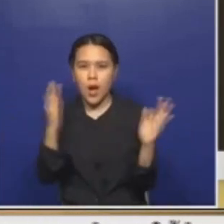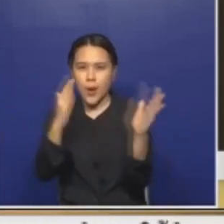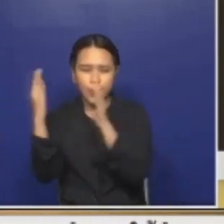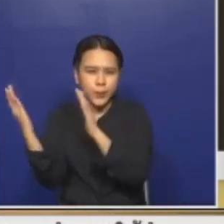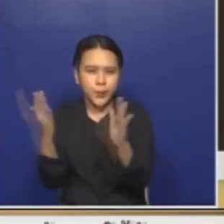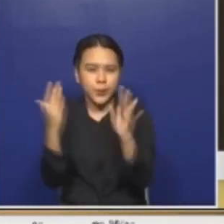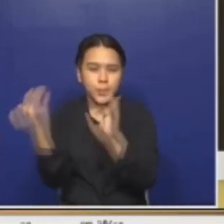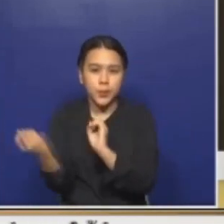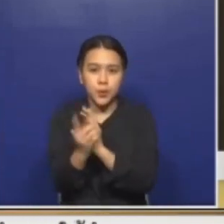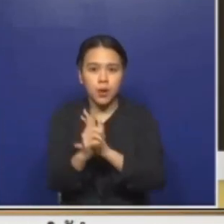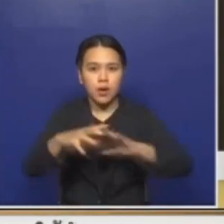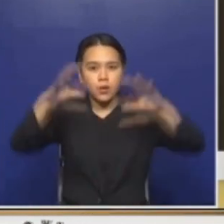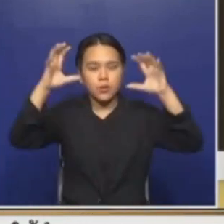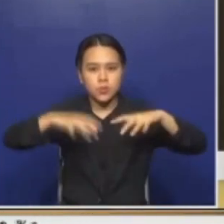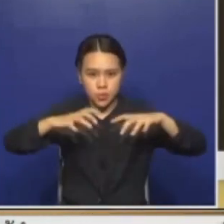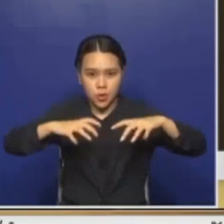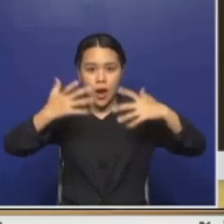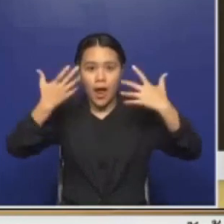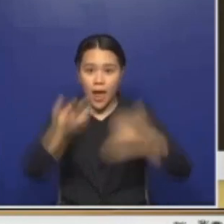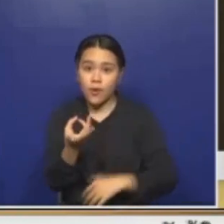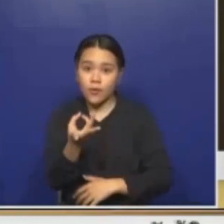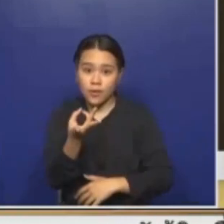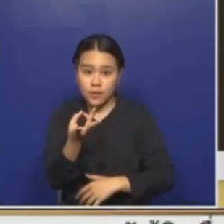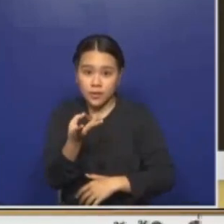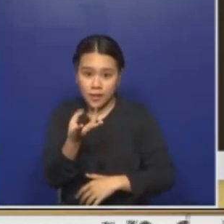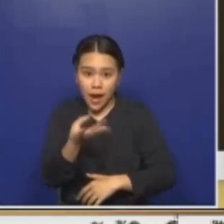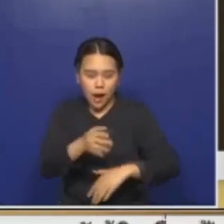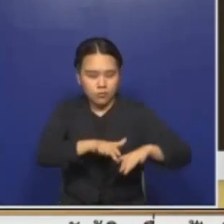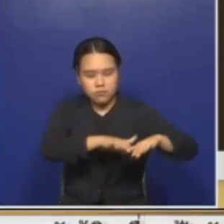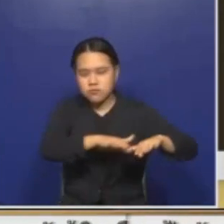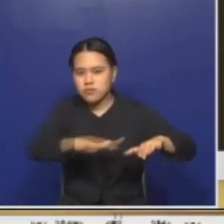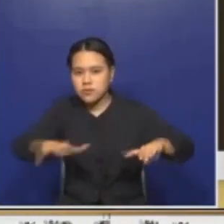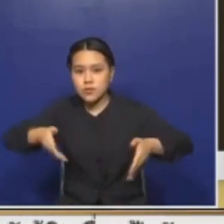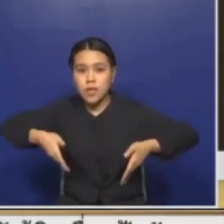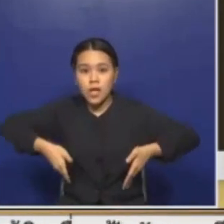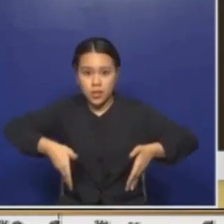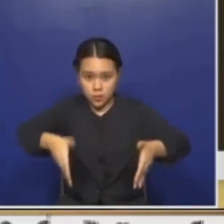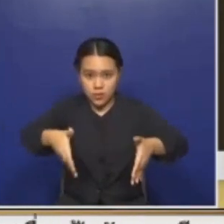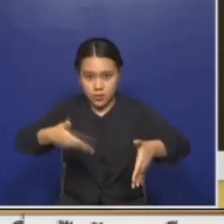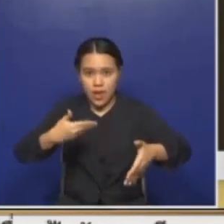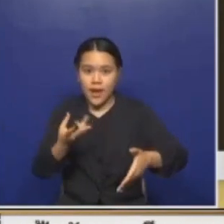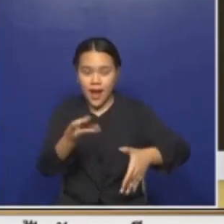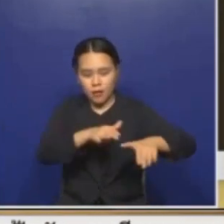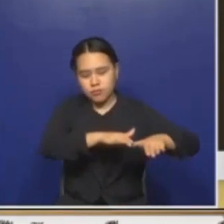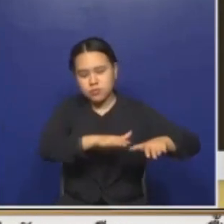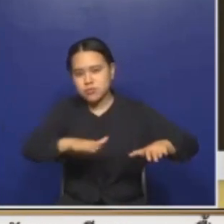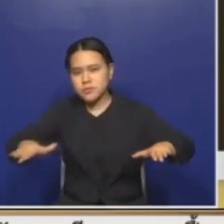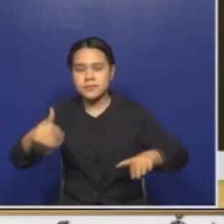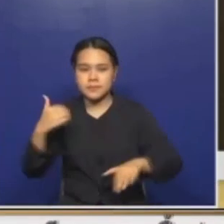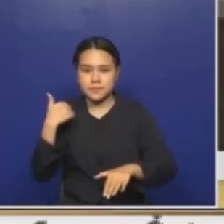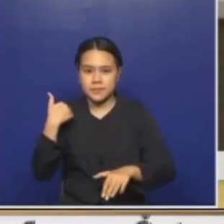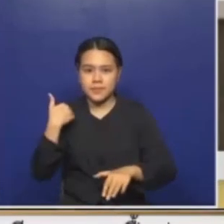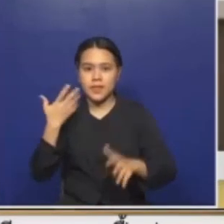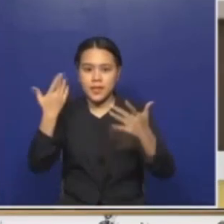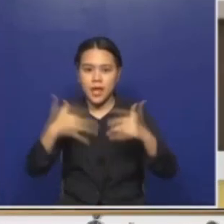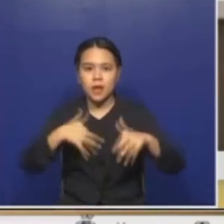ข้าวนี่มาตากบนถนนทางหลวงนะครับทางหลวงแผ่นดินบ้างทางหลวงชนบทบ้างทางหลวงท้องถิ่นบ้างซึ่งพี่น้องชาวน